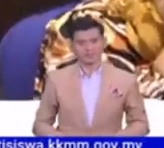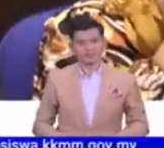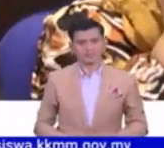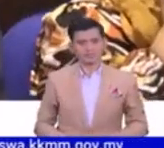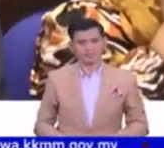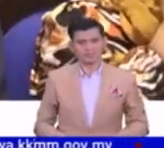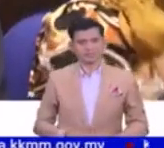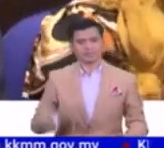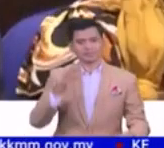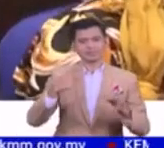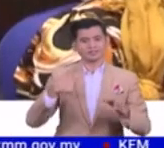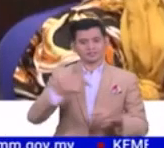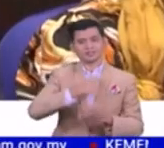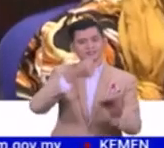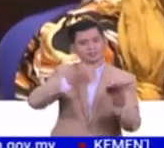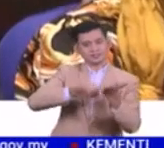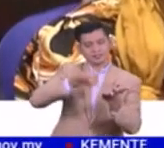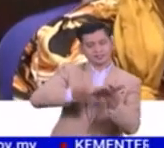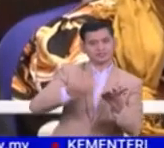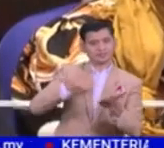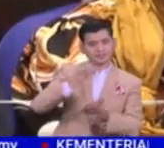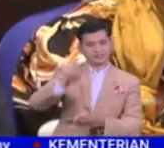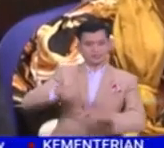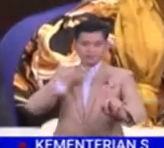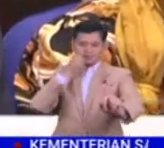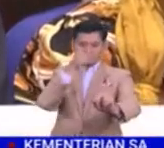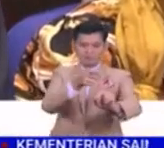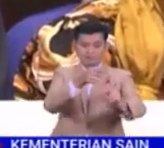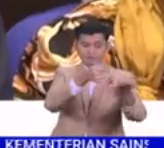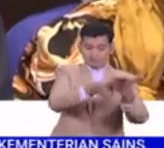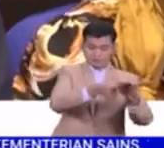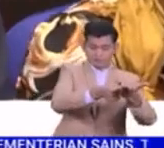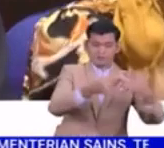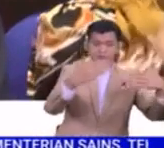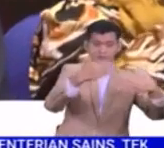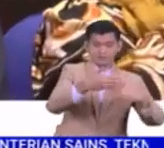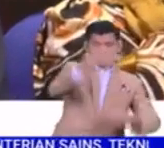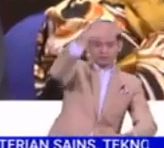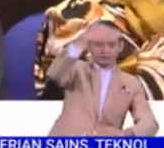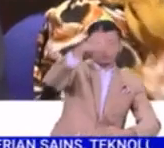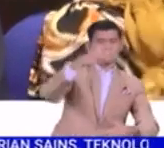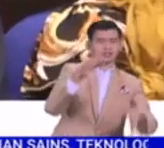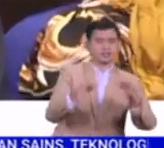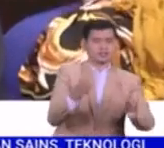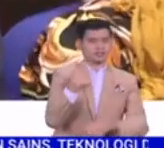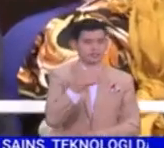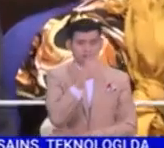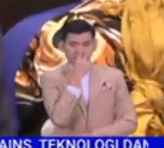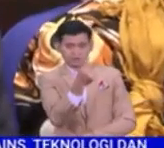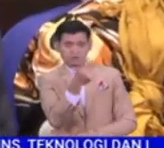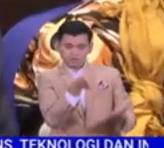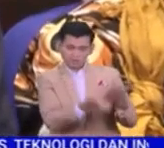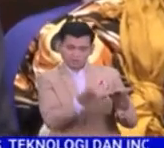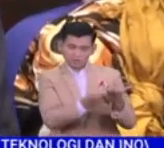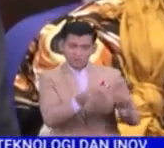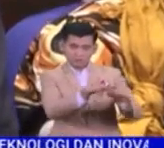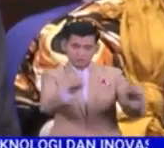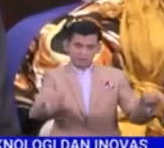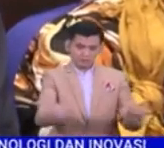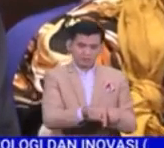Dalam kita bershopping ni, kita kena fokuskan pasar raya sebab kalau tuan-tuan tengok, tuan-tuan perempuan